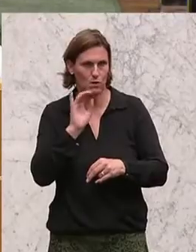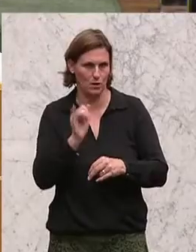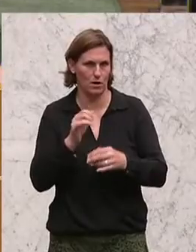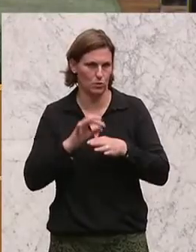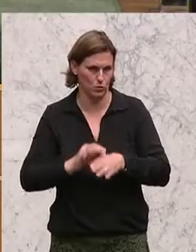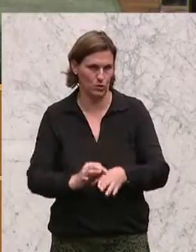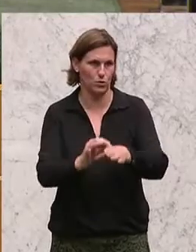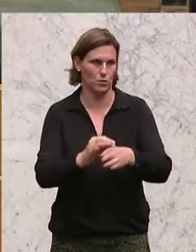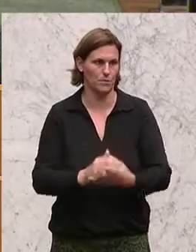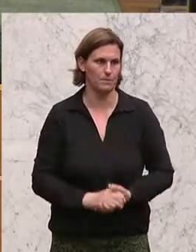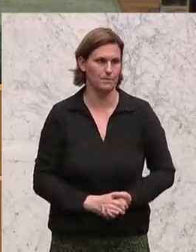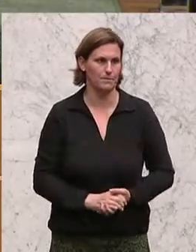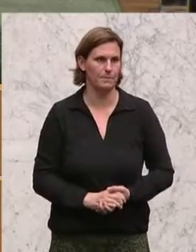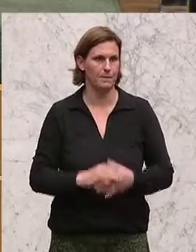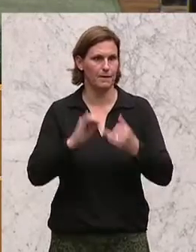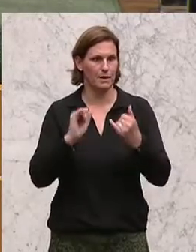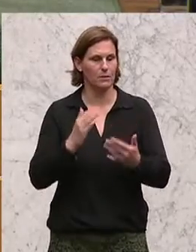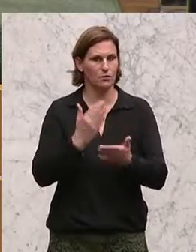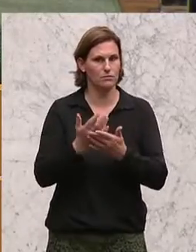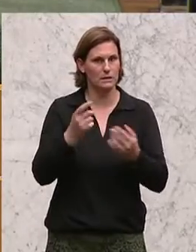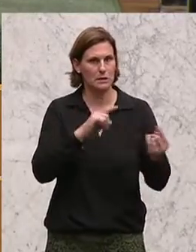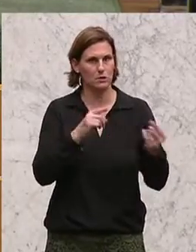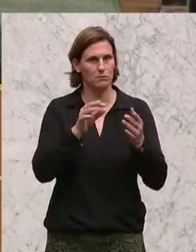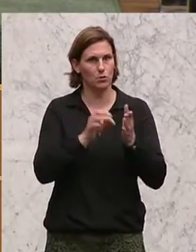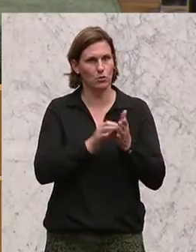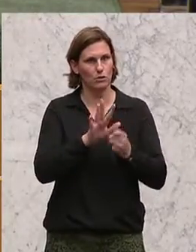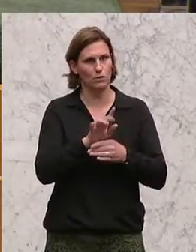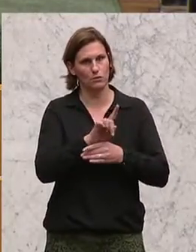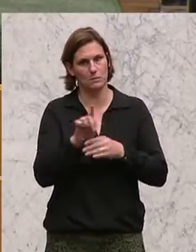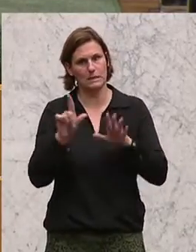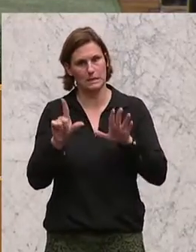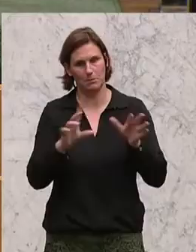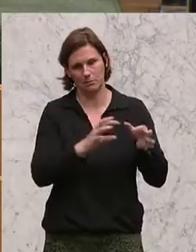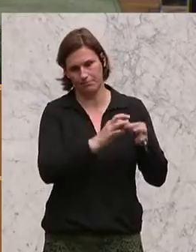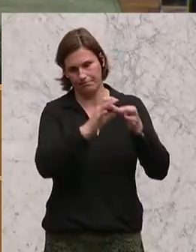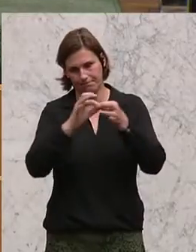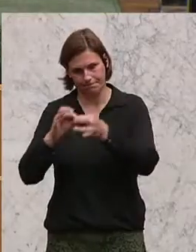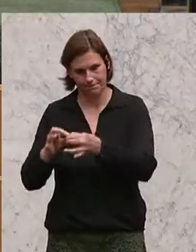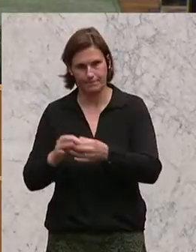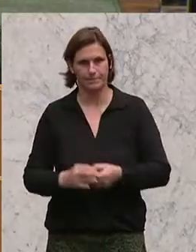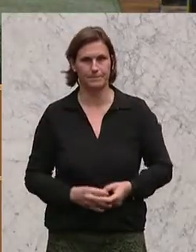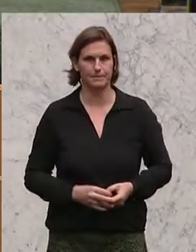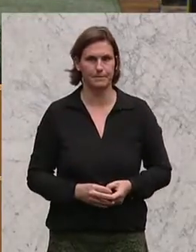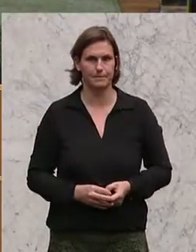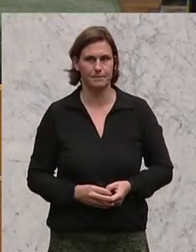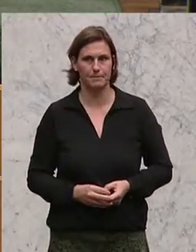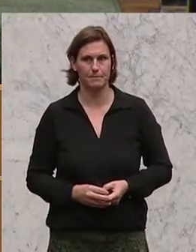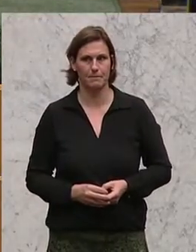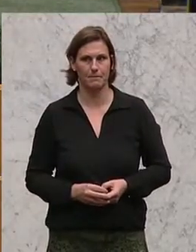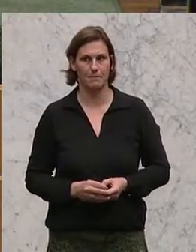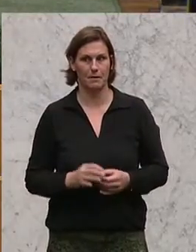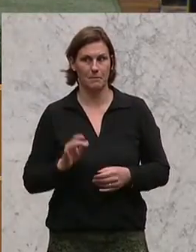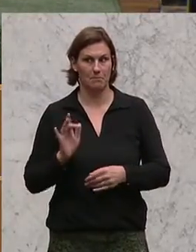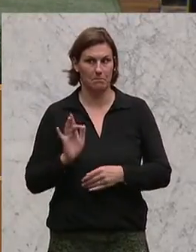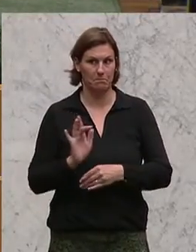statt. Es ist vorgeschlagen, die Debatte über die Punkte 5 bis 7 der Tagesordnung zusammenzufassen. Wird dagegen